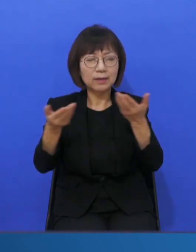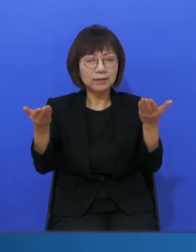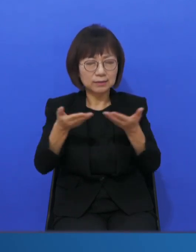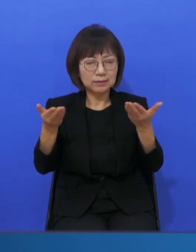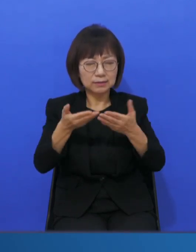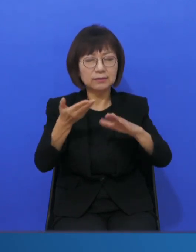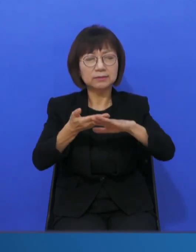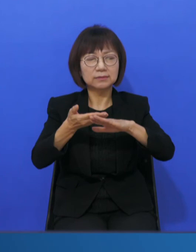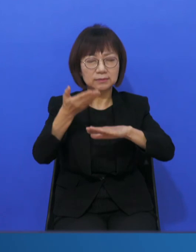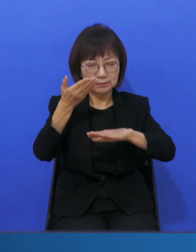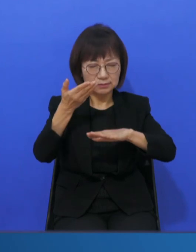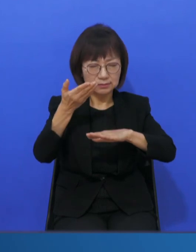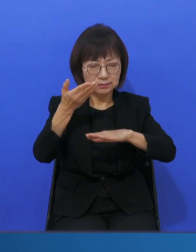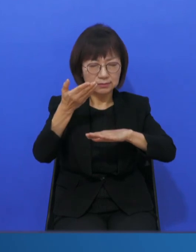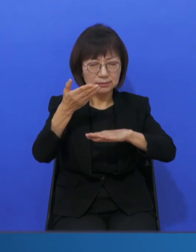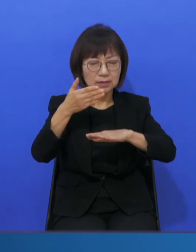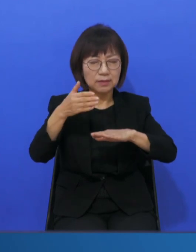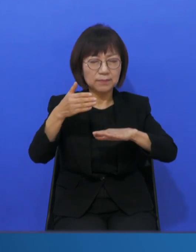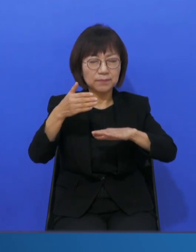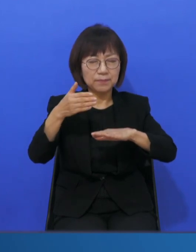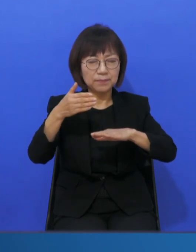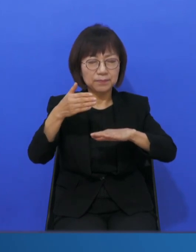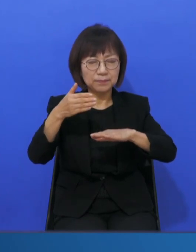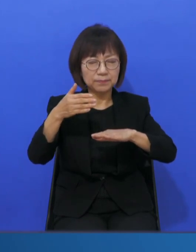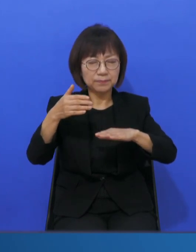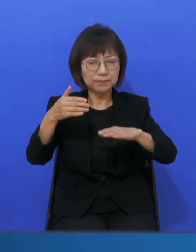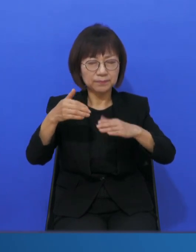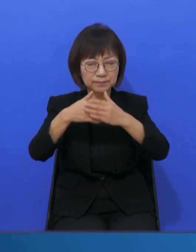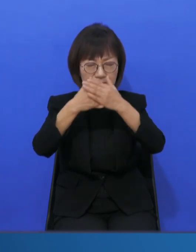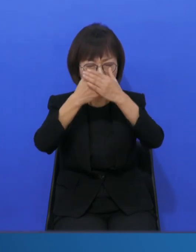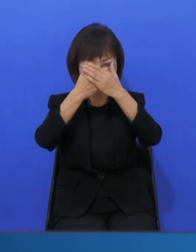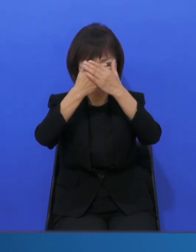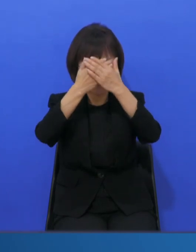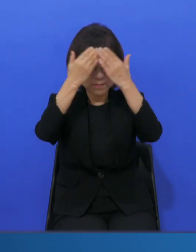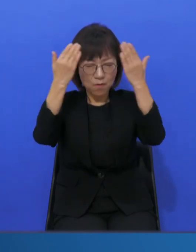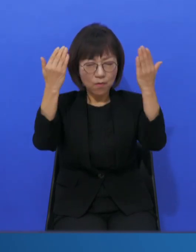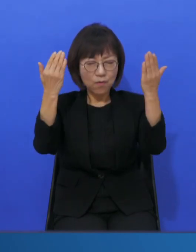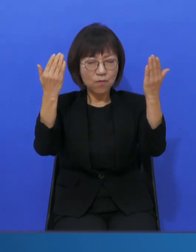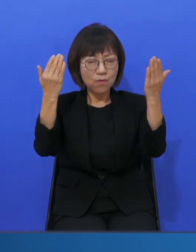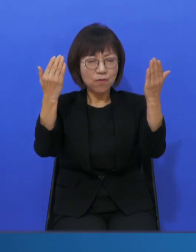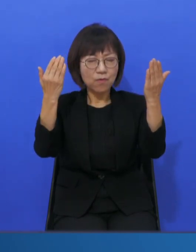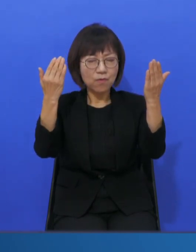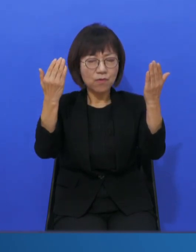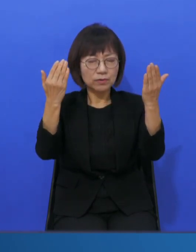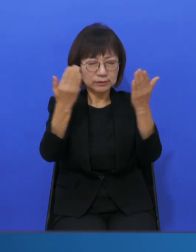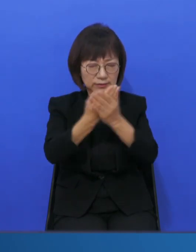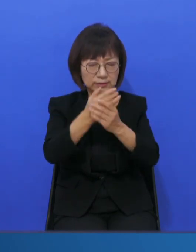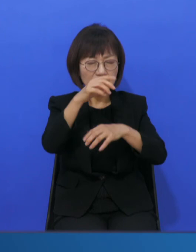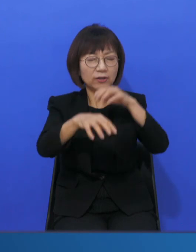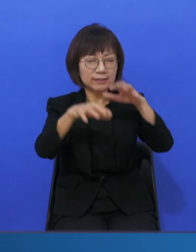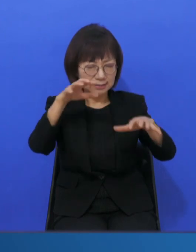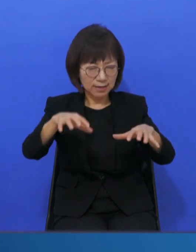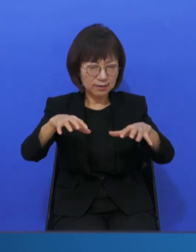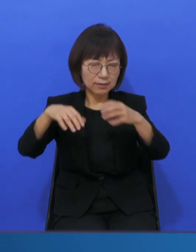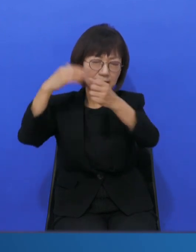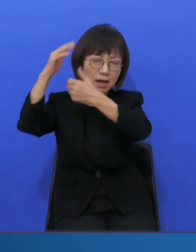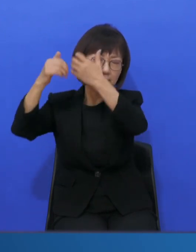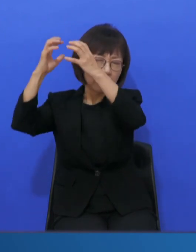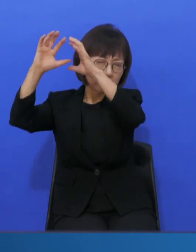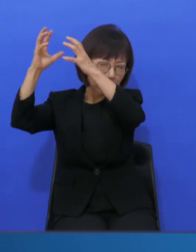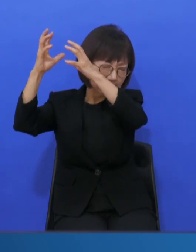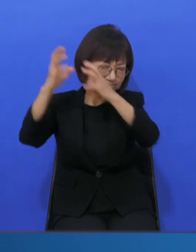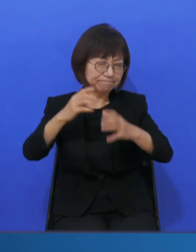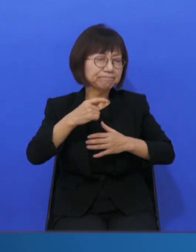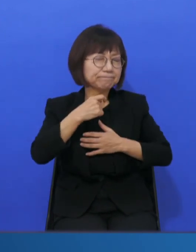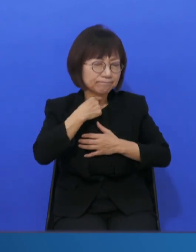upon their businesses and fields, 모든 하나님의 나라 이룰 현장 위에 upon all the fields where your kingdom will come.